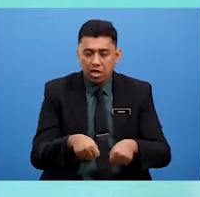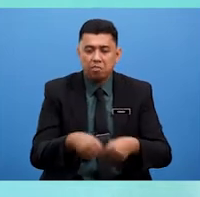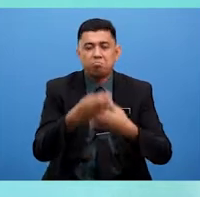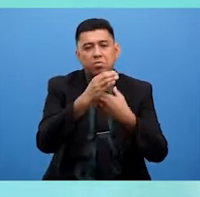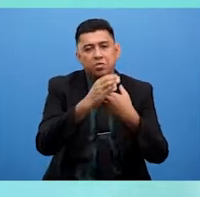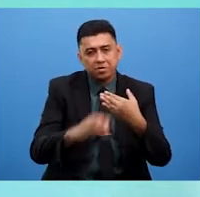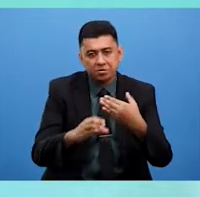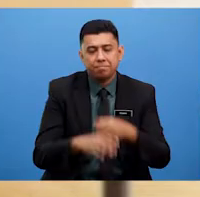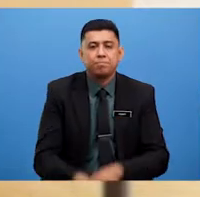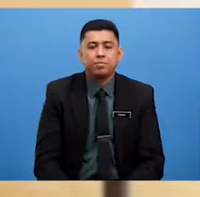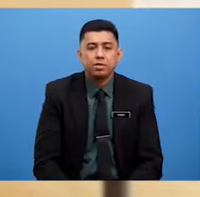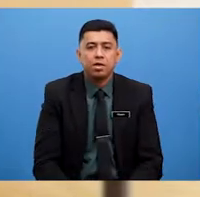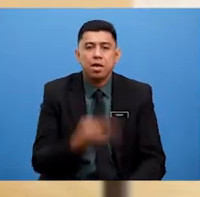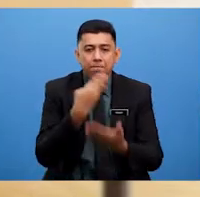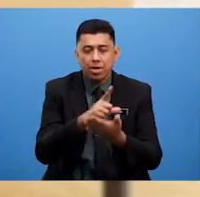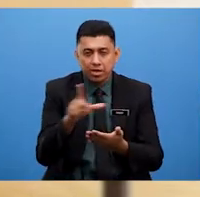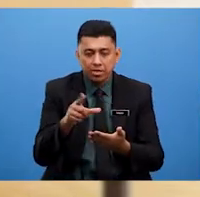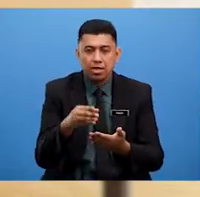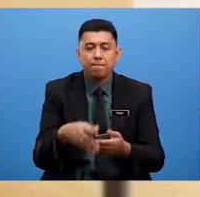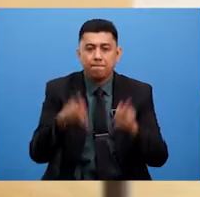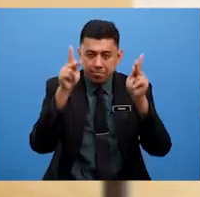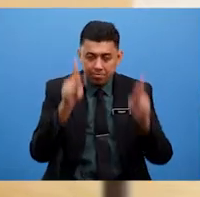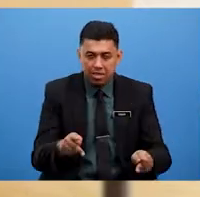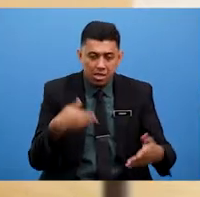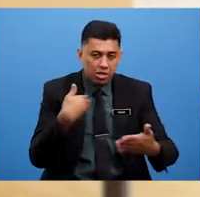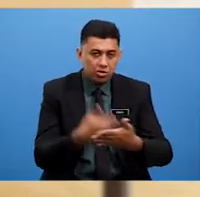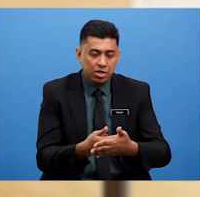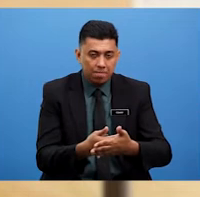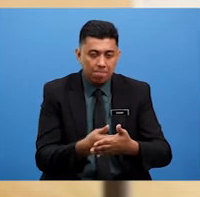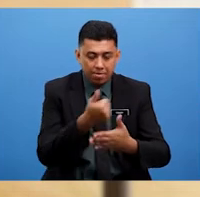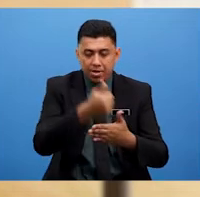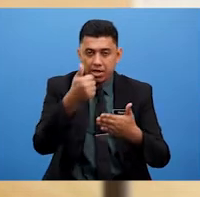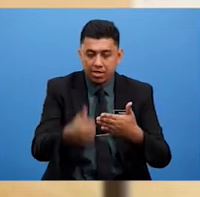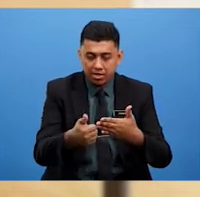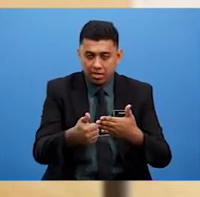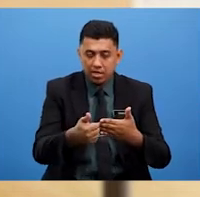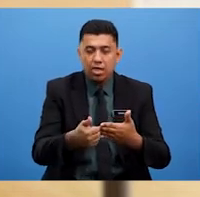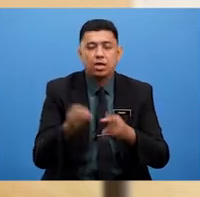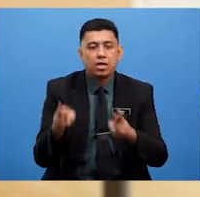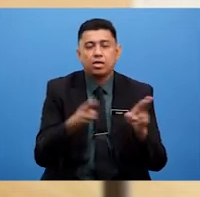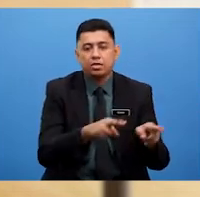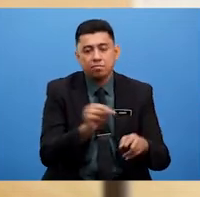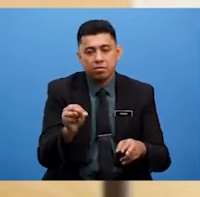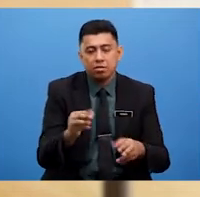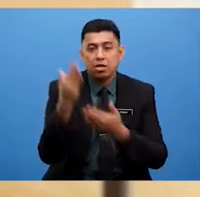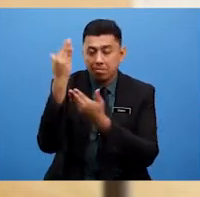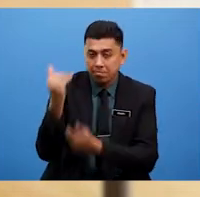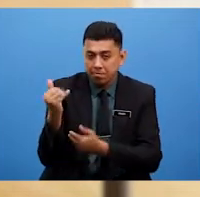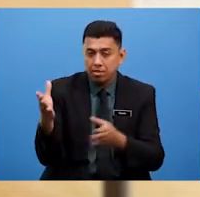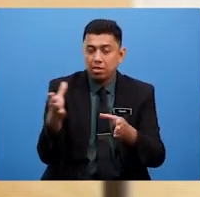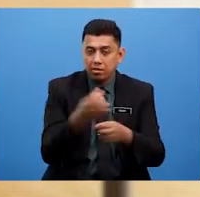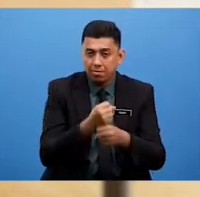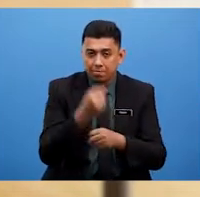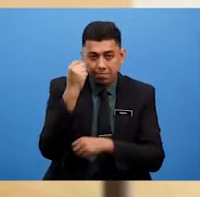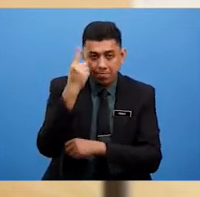kecederaan. Baiklah pelajar-pelajar, kita sudah hampir sampai ke penghujung episod. Diharapkan pelajar-pelajar